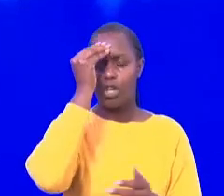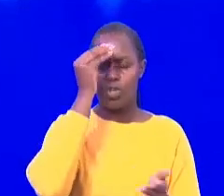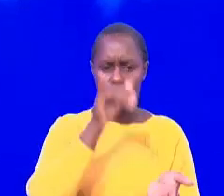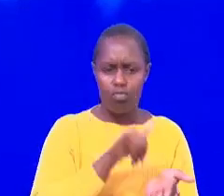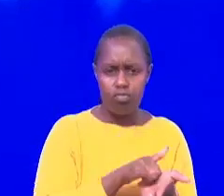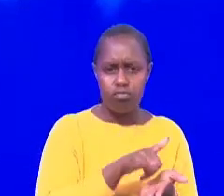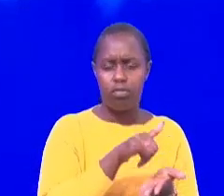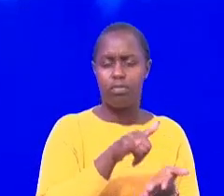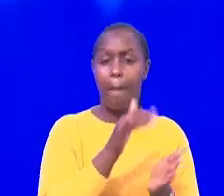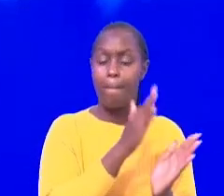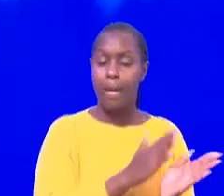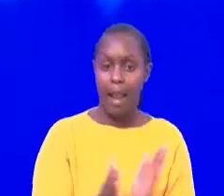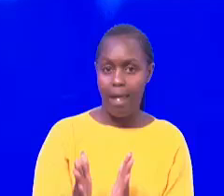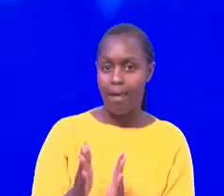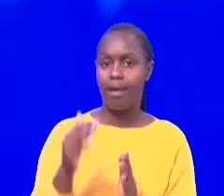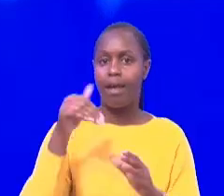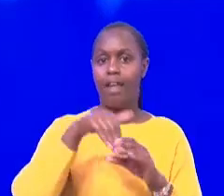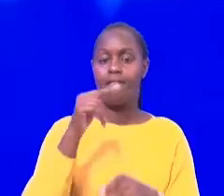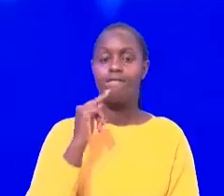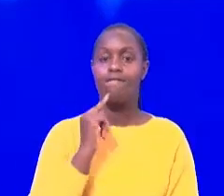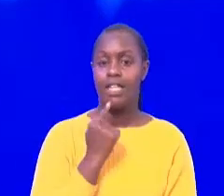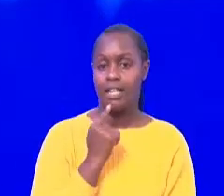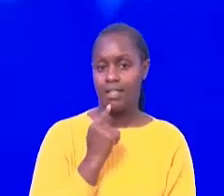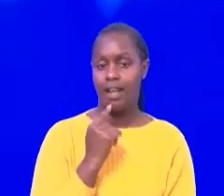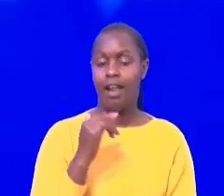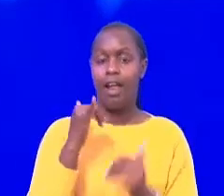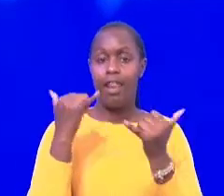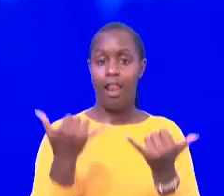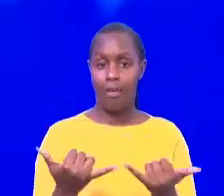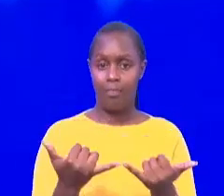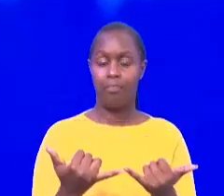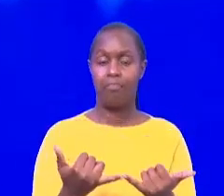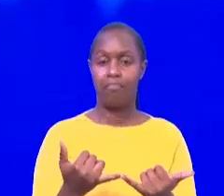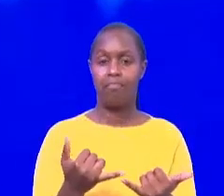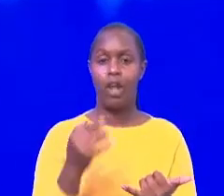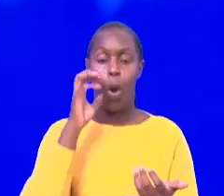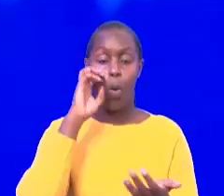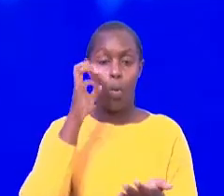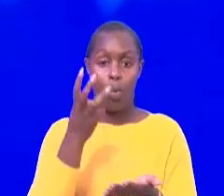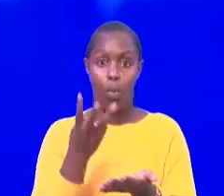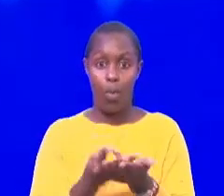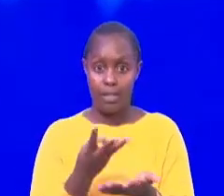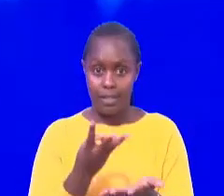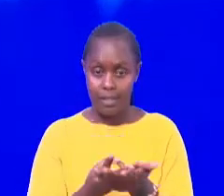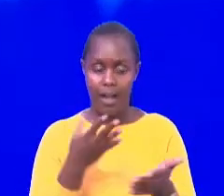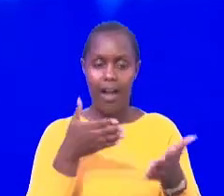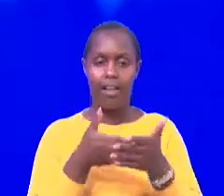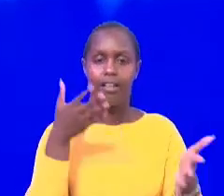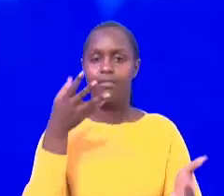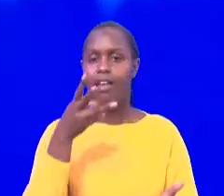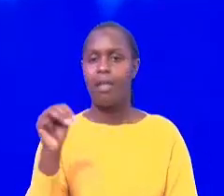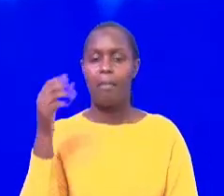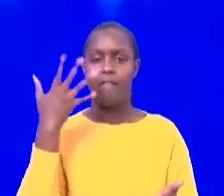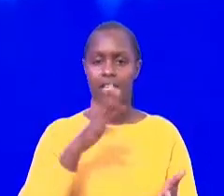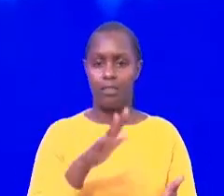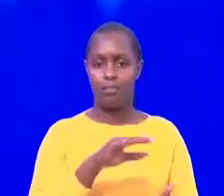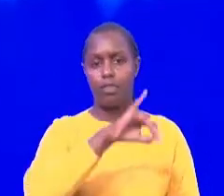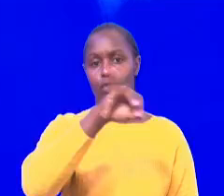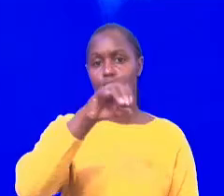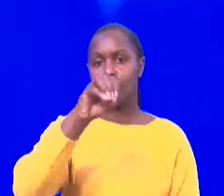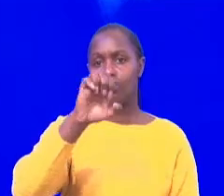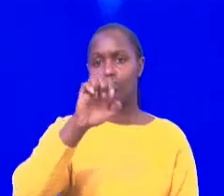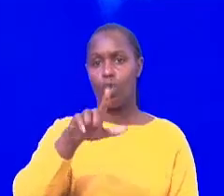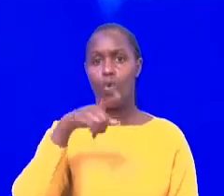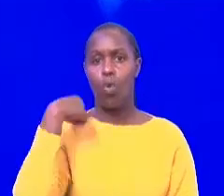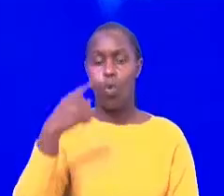Finland. Shahidi wa serikali alitoa ushahidi dhidi yao. Katika ushahidi wake, Joel Chelule, ambaye ni mwenyekiti